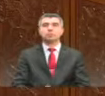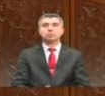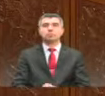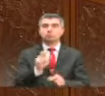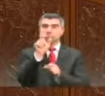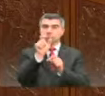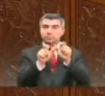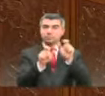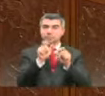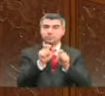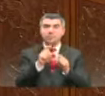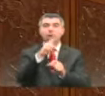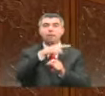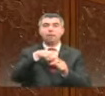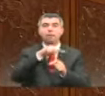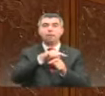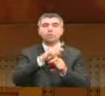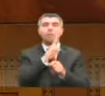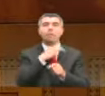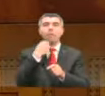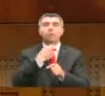سيدات والسادة أعضاء الحكومة،